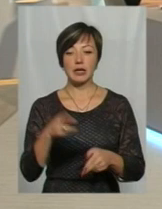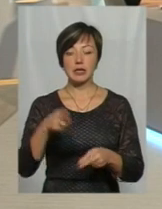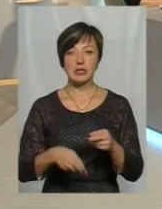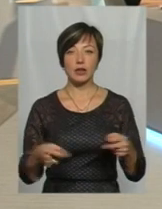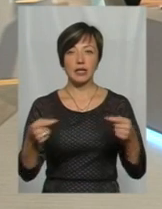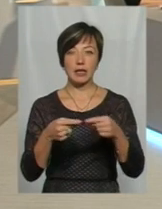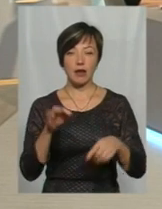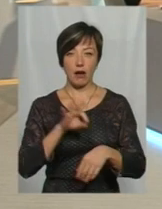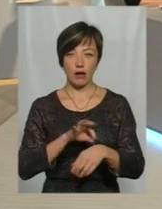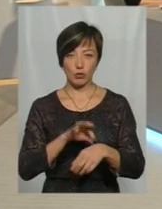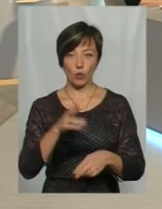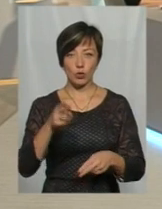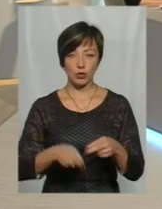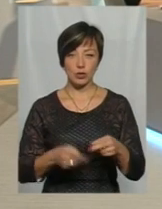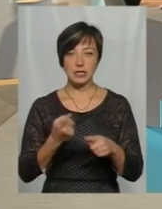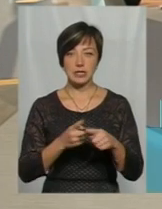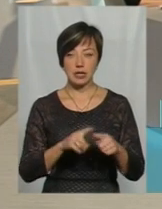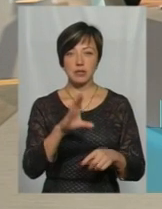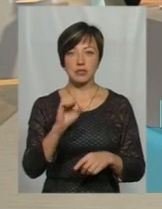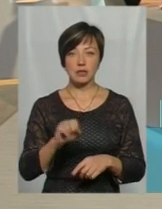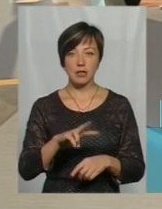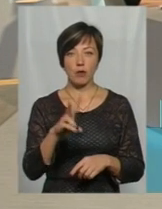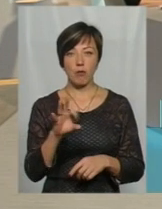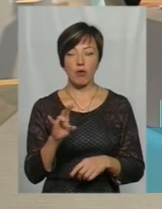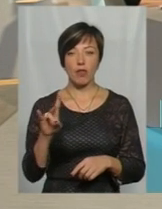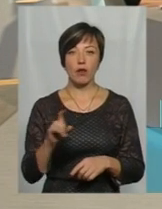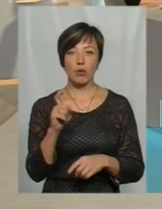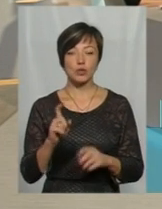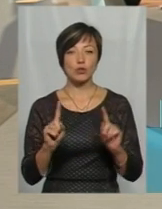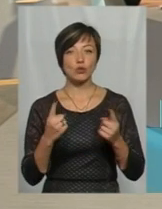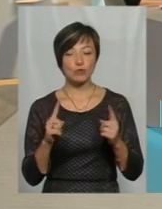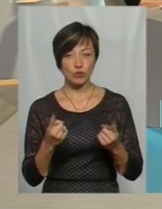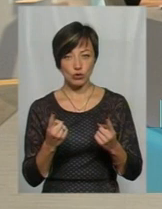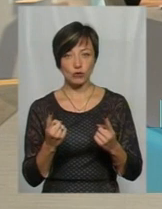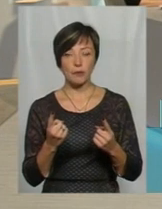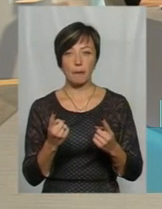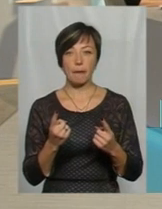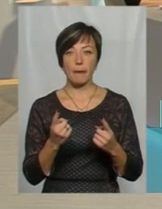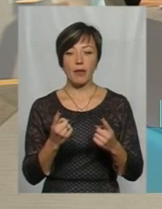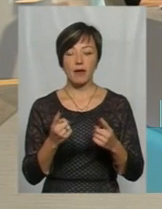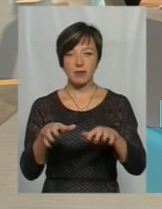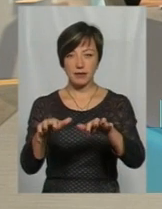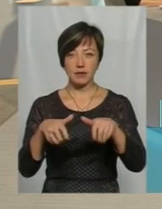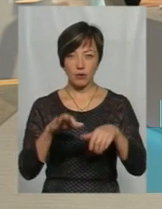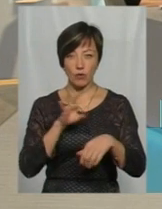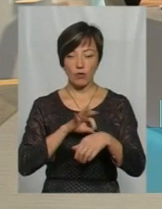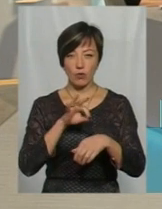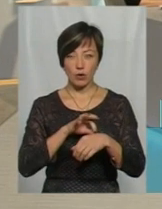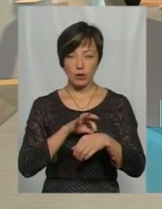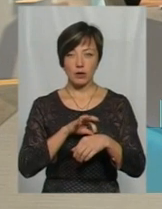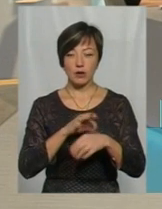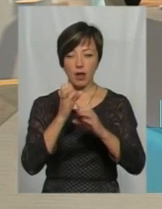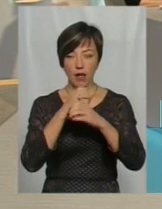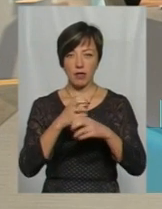кінцевий діагноз, остаточний. Це сальмонельоз. Тому що з біоматеріалу у хворих